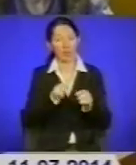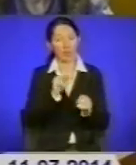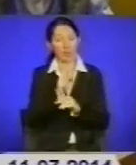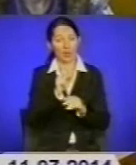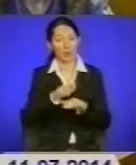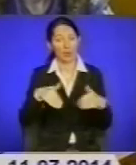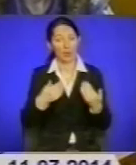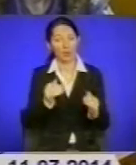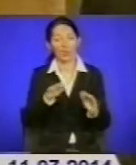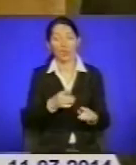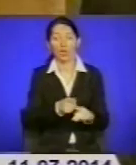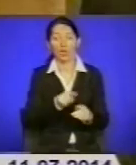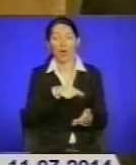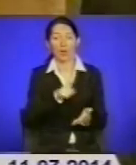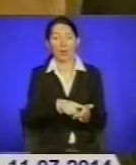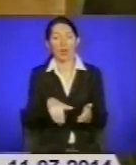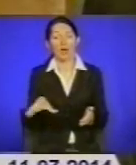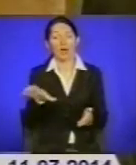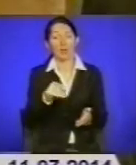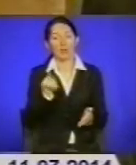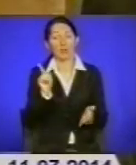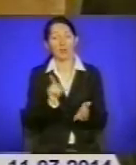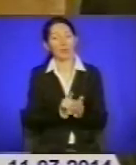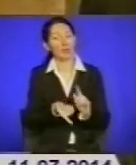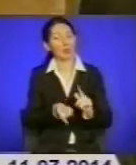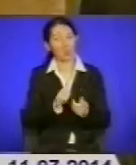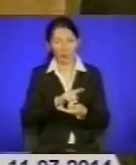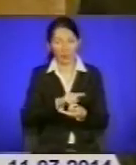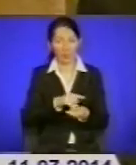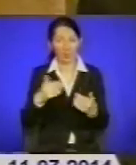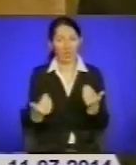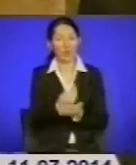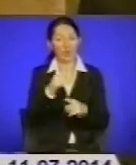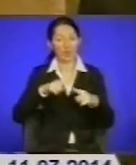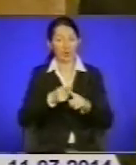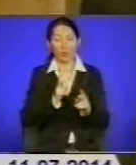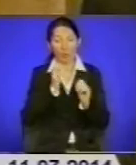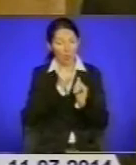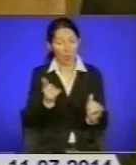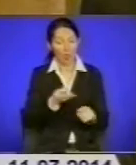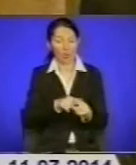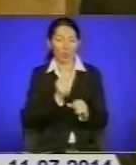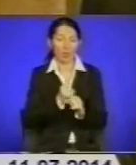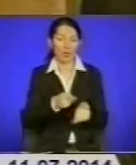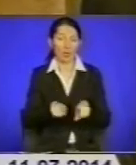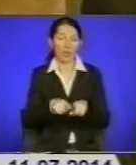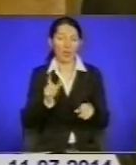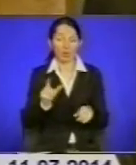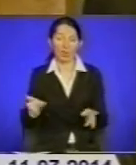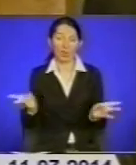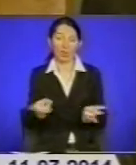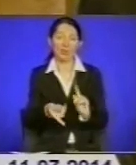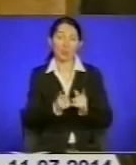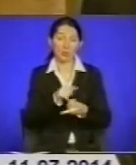вирішення і цього питання. Всі повинні переключатися на нові технології, а хто не може цього робити, то таких людей треба заміняти